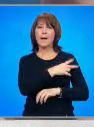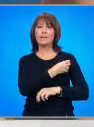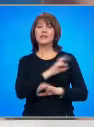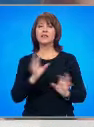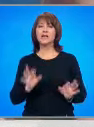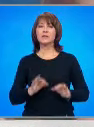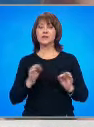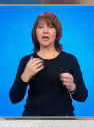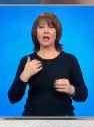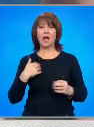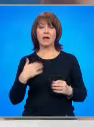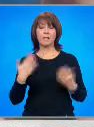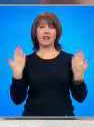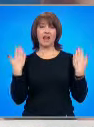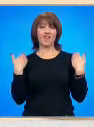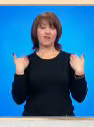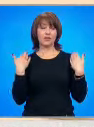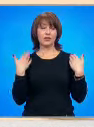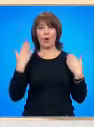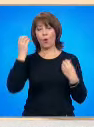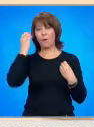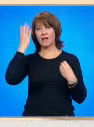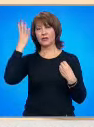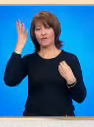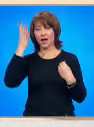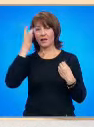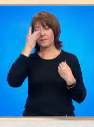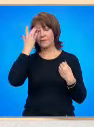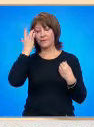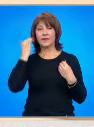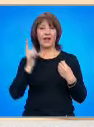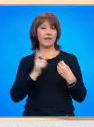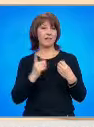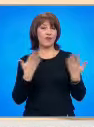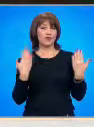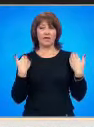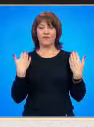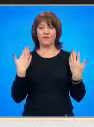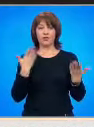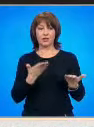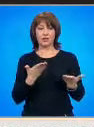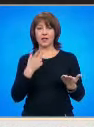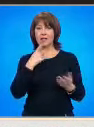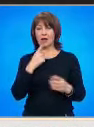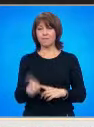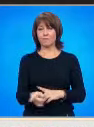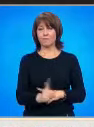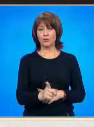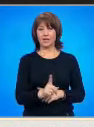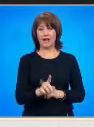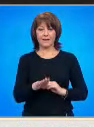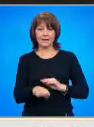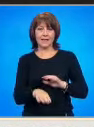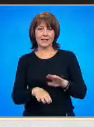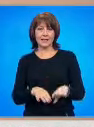специалисти са с висше образование, бакалавър и магистратура. Не може висшисти да са на последната